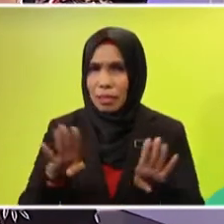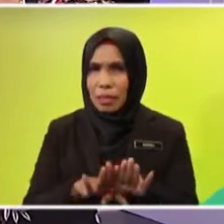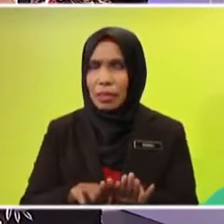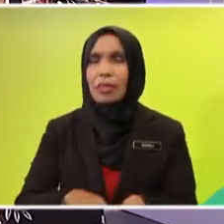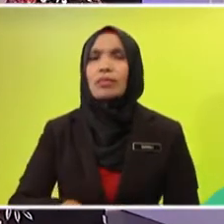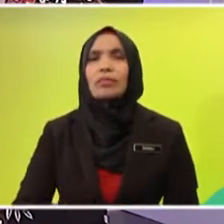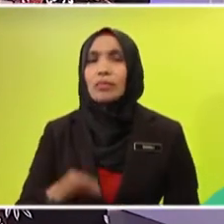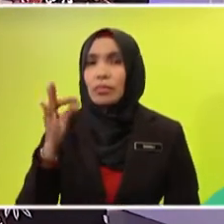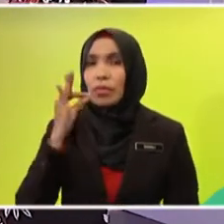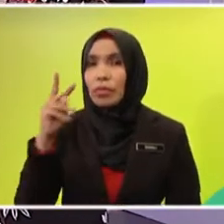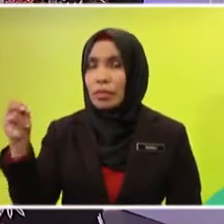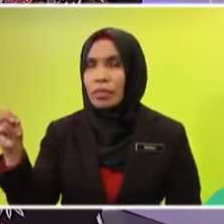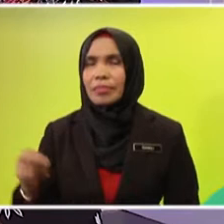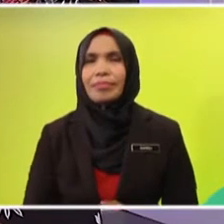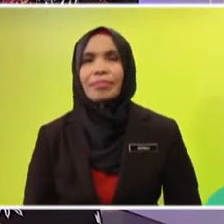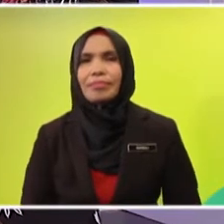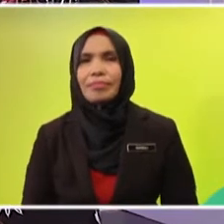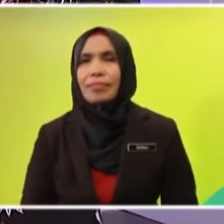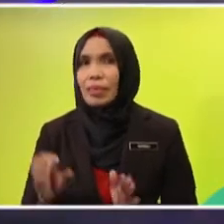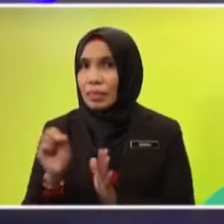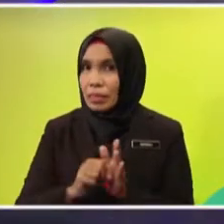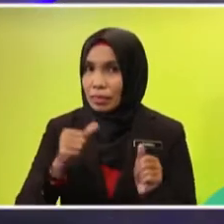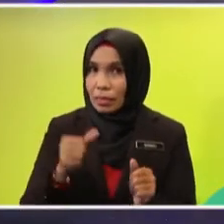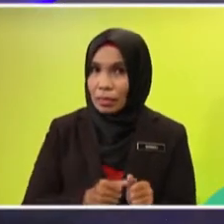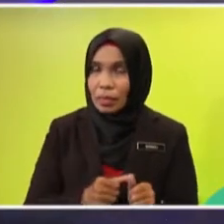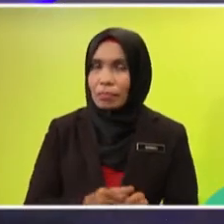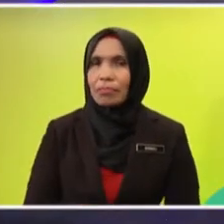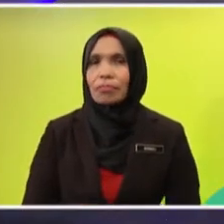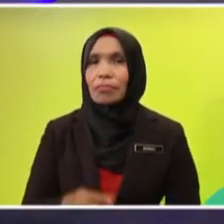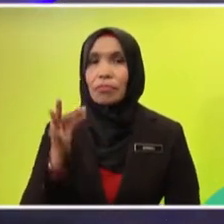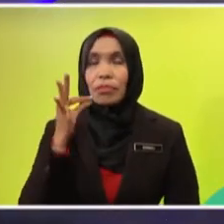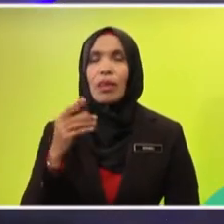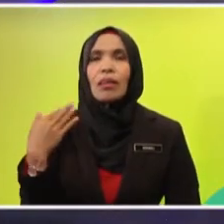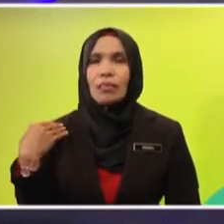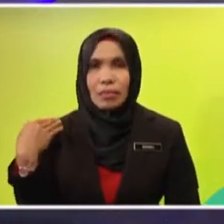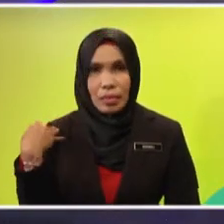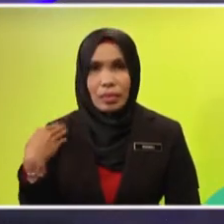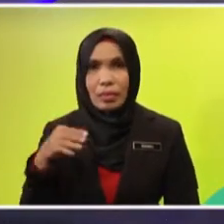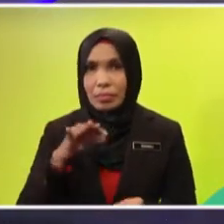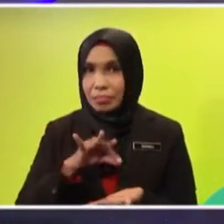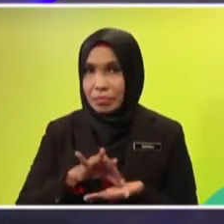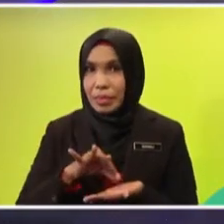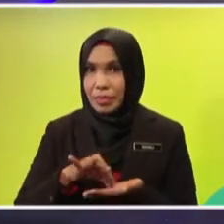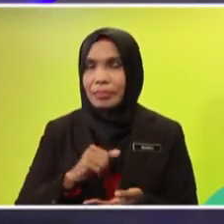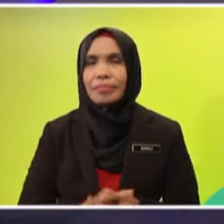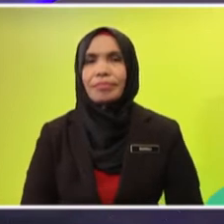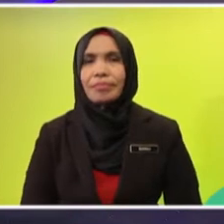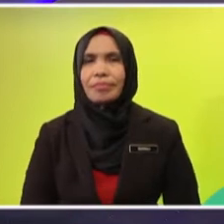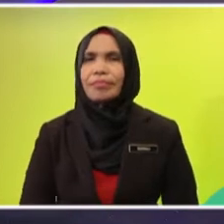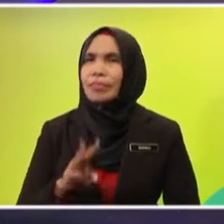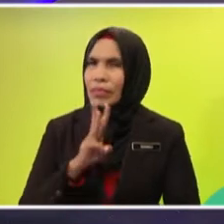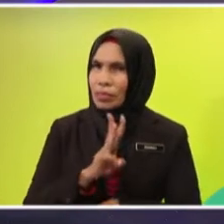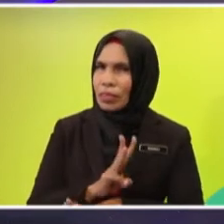setiap bawahannya ada bilangannya uh tak sama Semua Tak Sama Tokyo baik jadi waktu ini kita